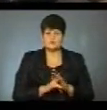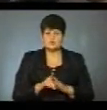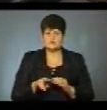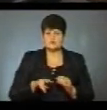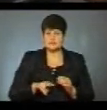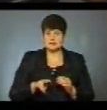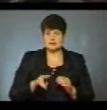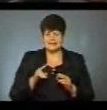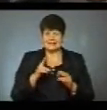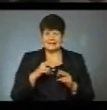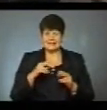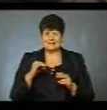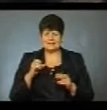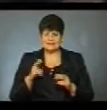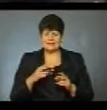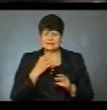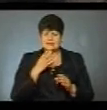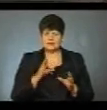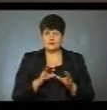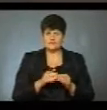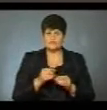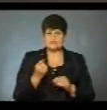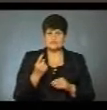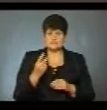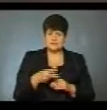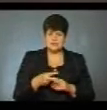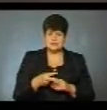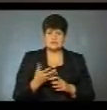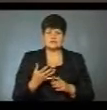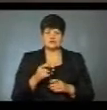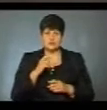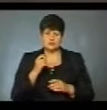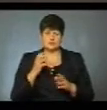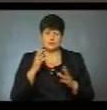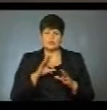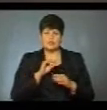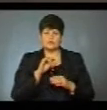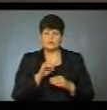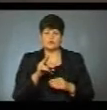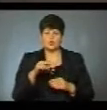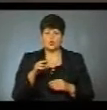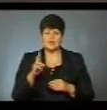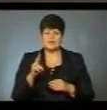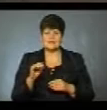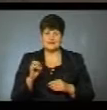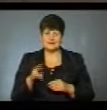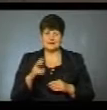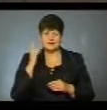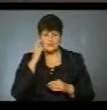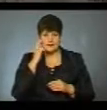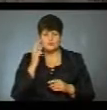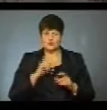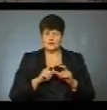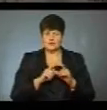радіодиктант Національної єдності об 11:20. З радіостудії Українського радіо його диктував доцент Київського університету імені